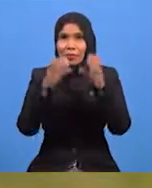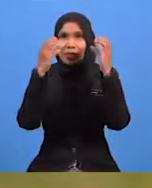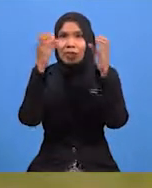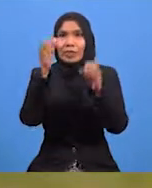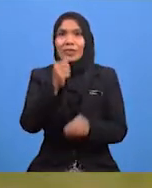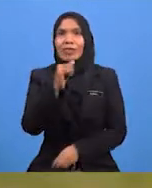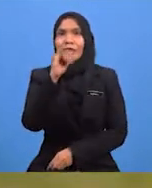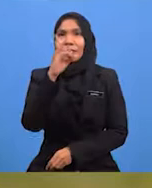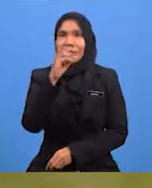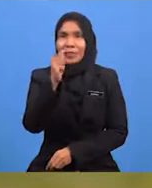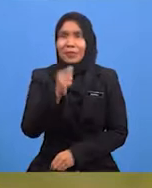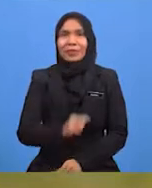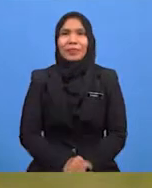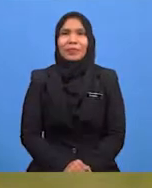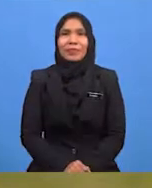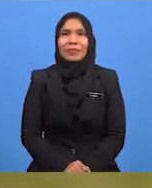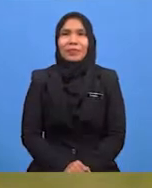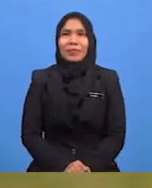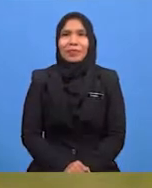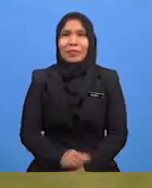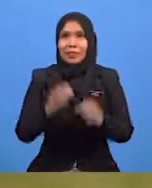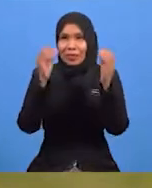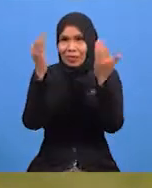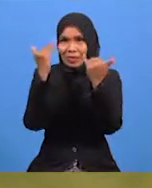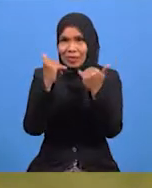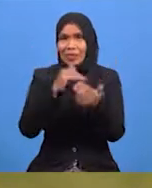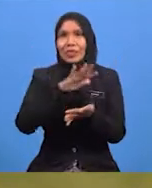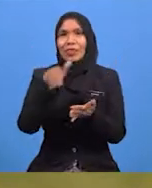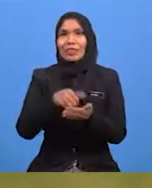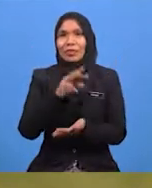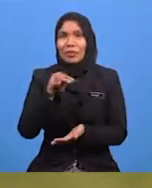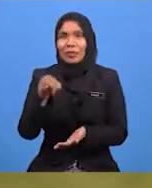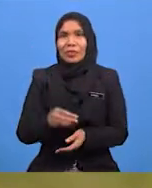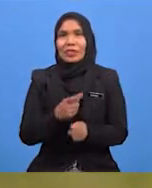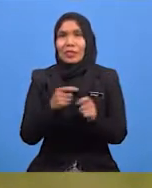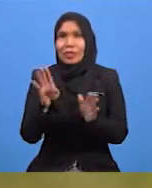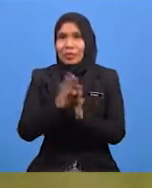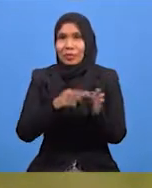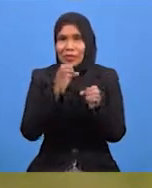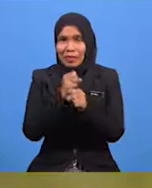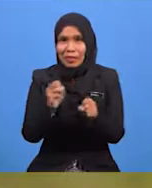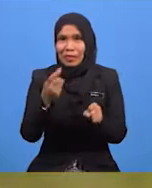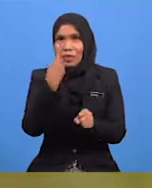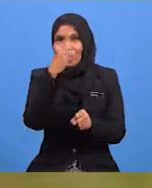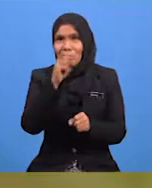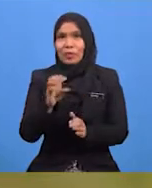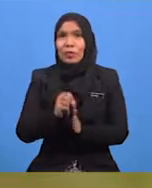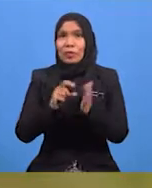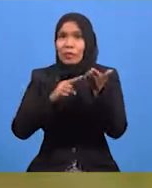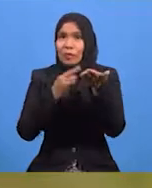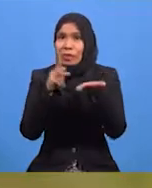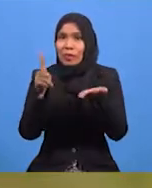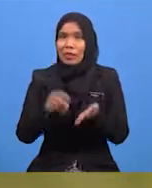SMK Puchong Utama 1. Cikgu harap semua murid telah bersedia untuk memulakan pelajaran